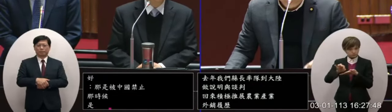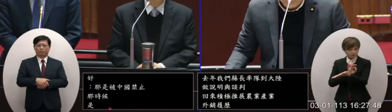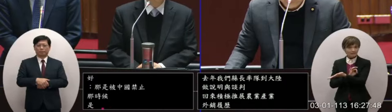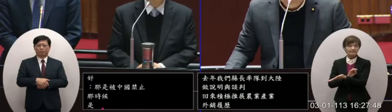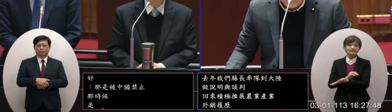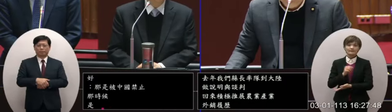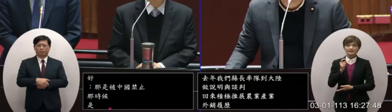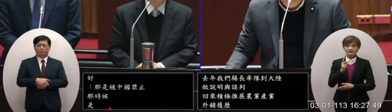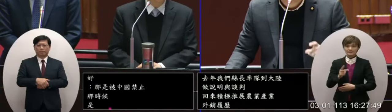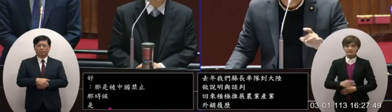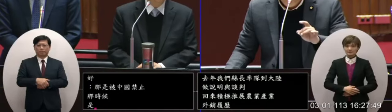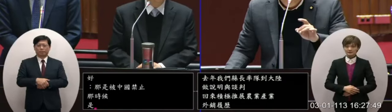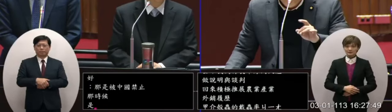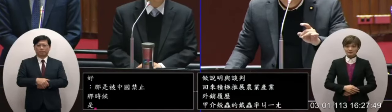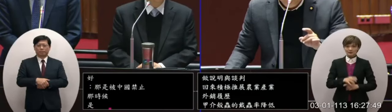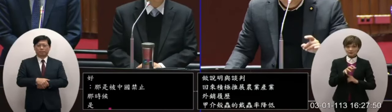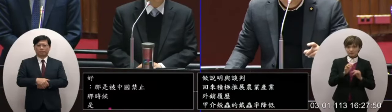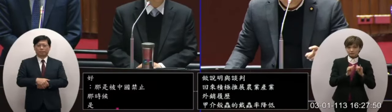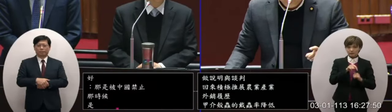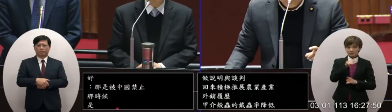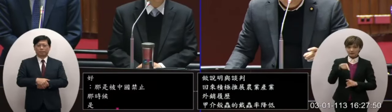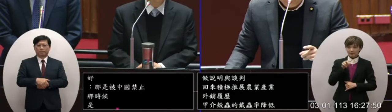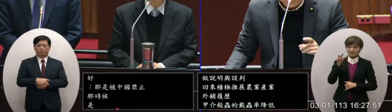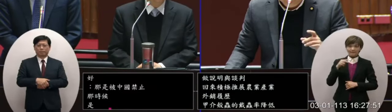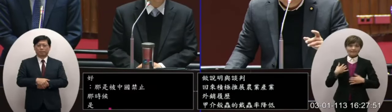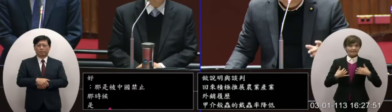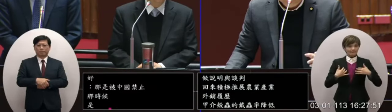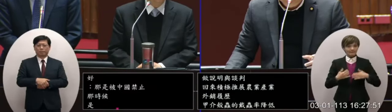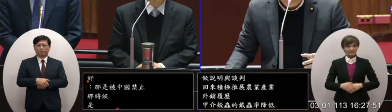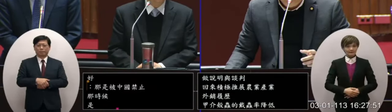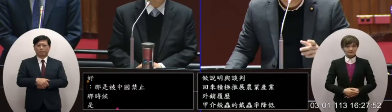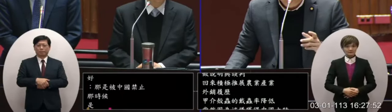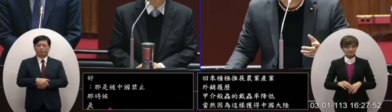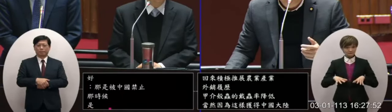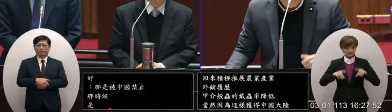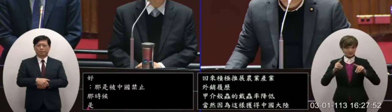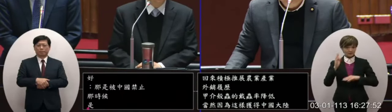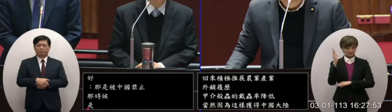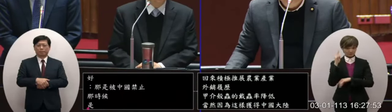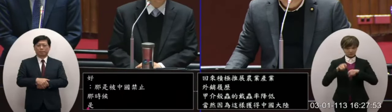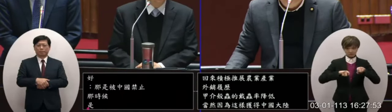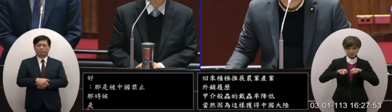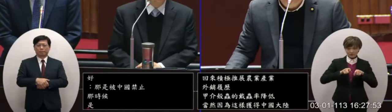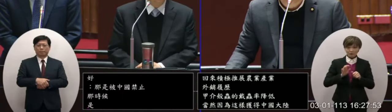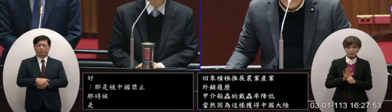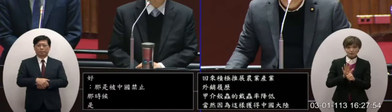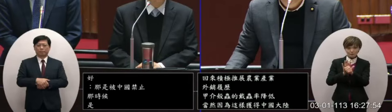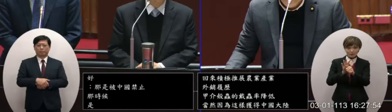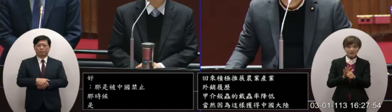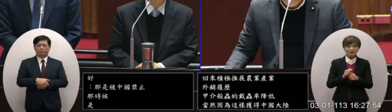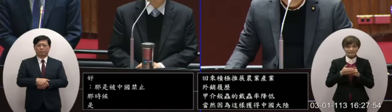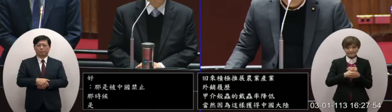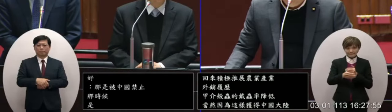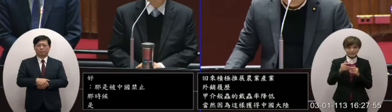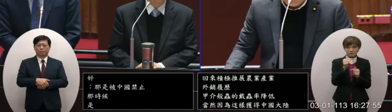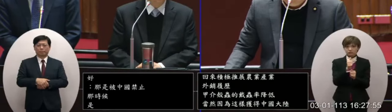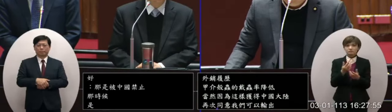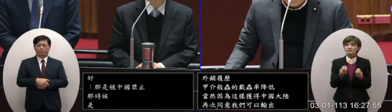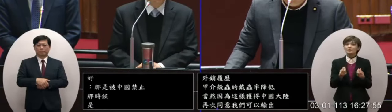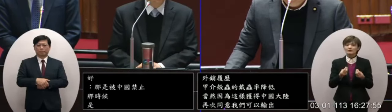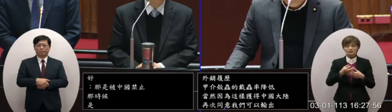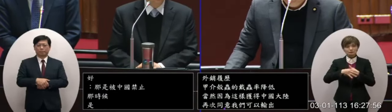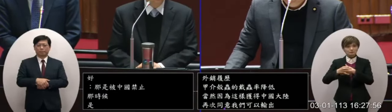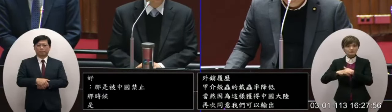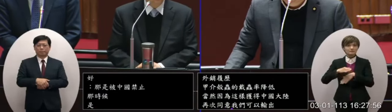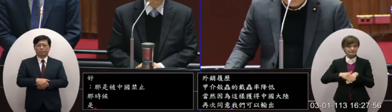线的升级。当然一开始的政策推动一定会有些缺失嘛，对吧？ 是， 因为我们